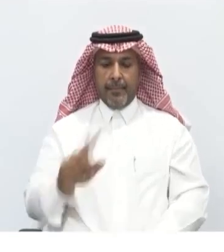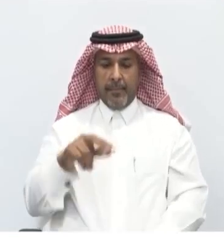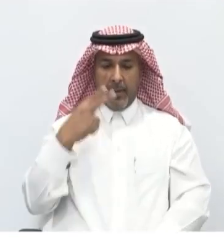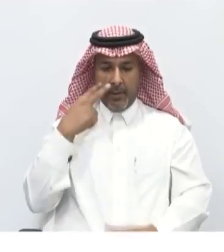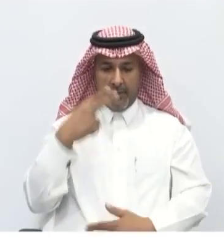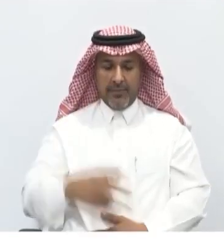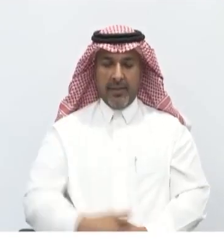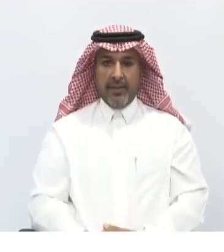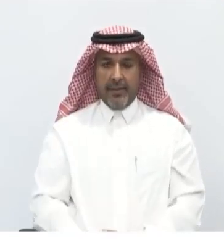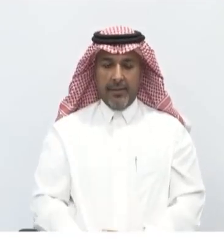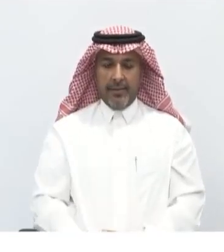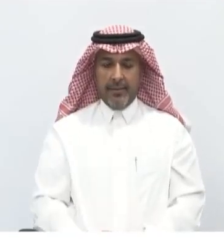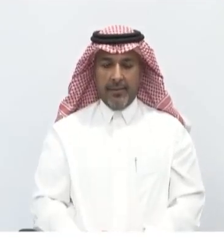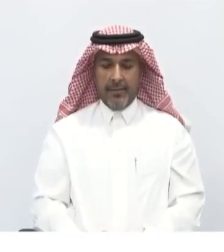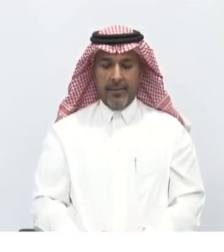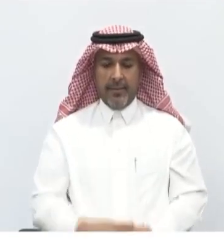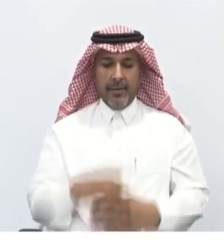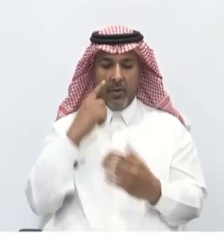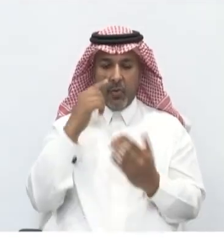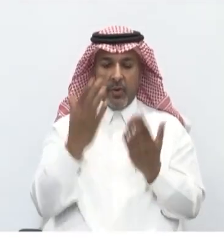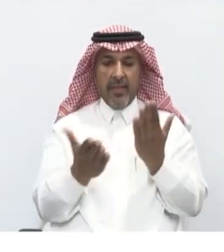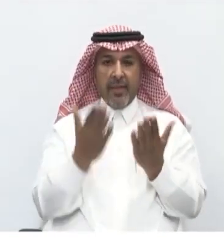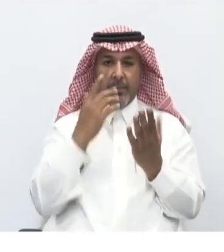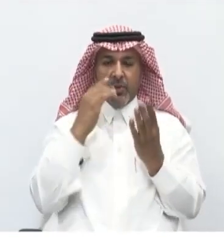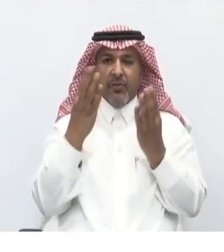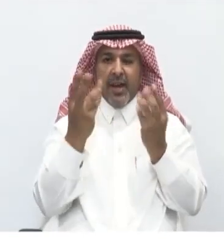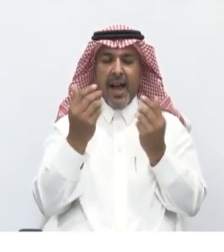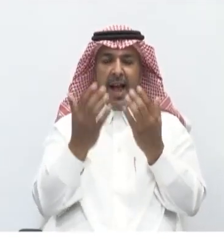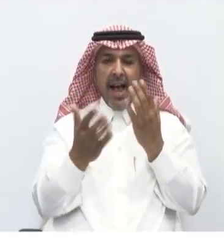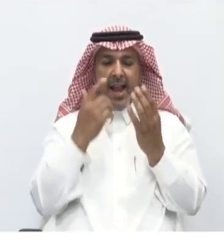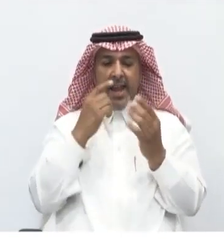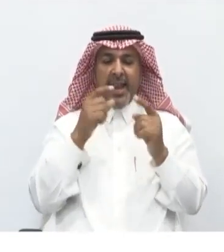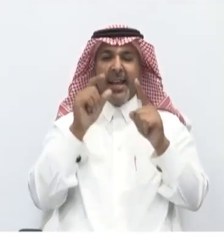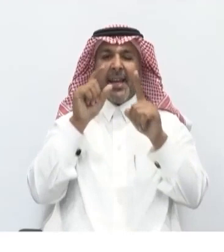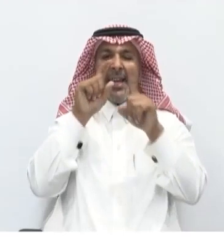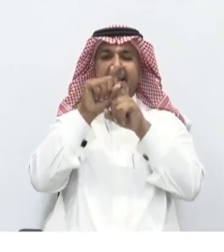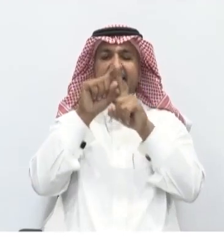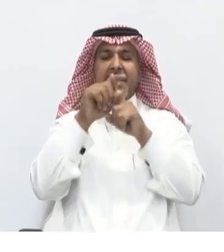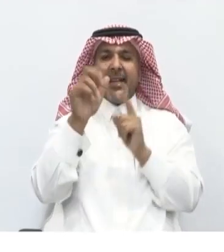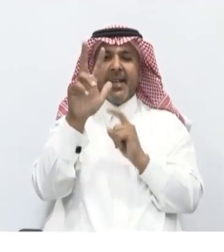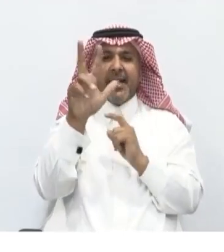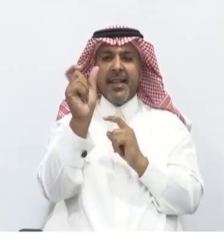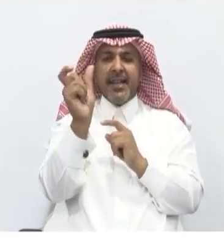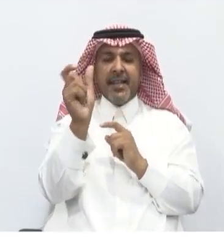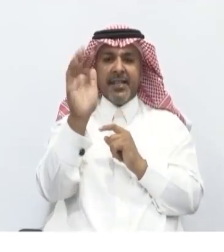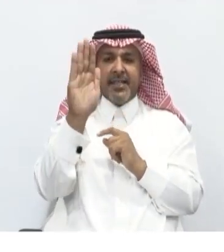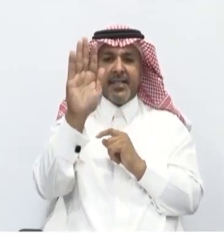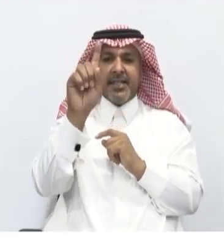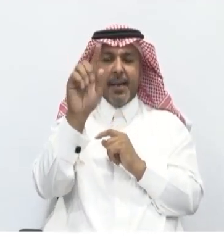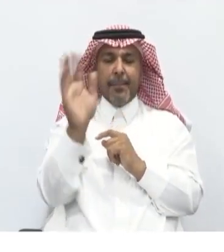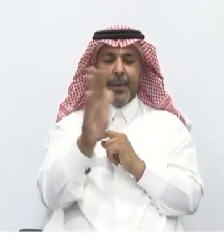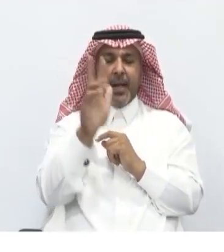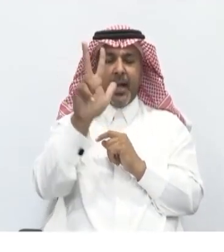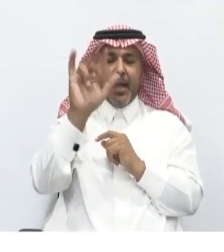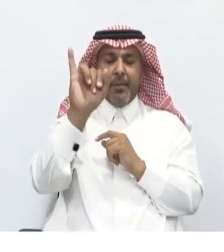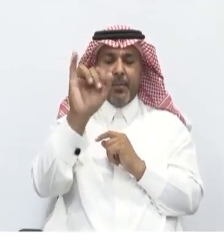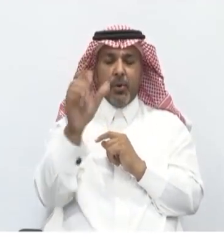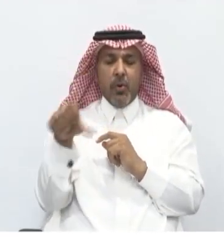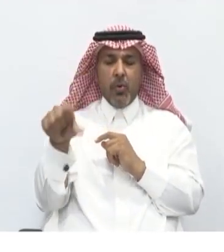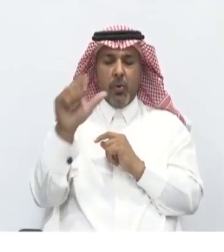الان الجزء الثاني من السؤال النسب الموليه طبعا انا عندي هنا اربعه